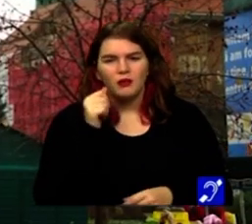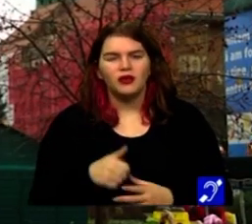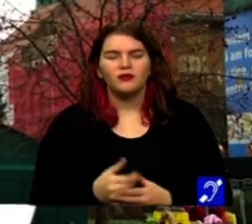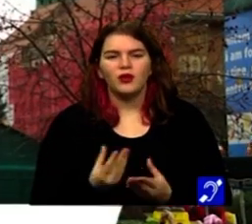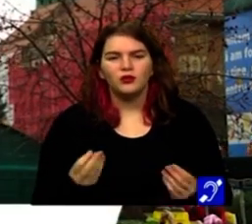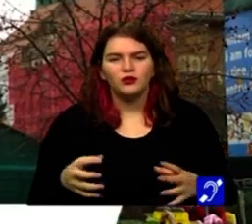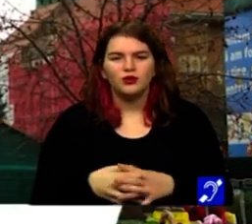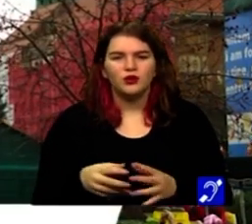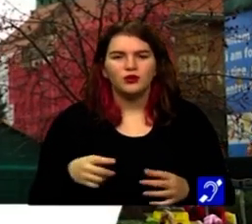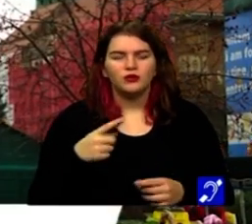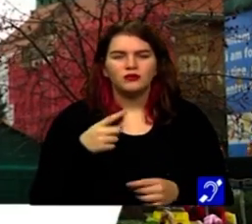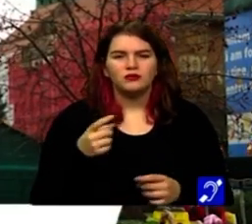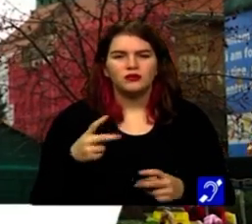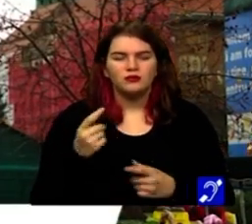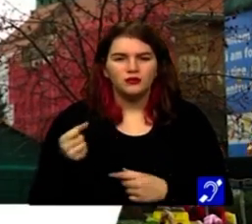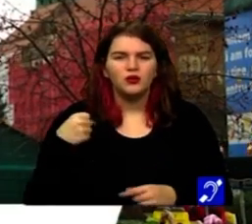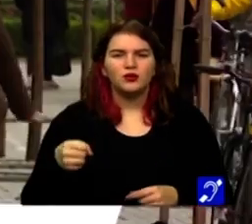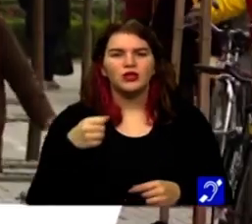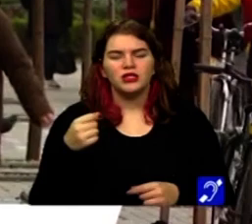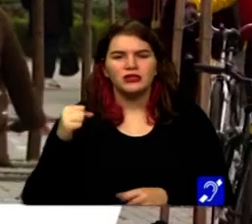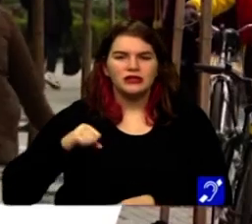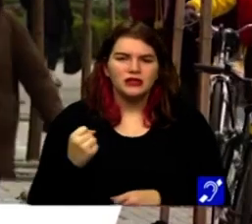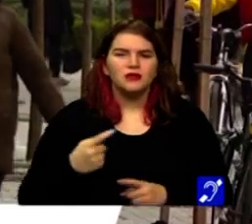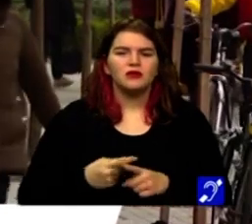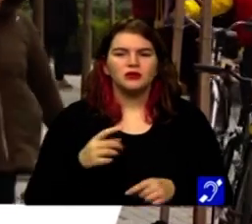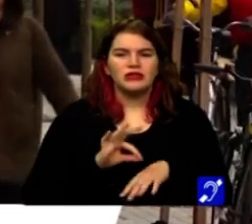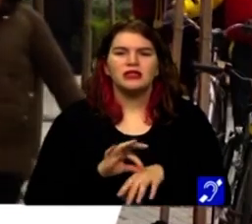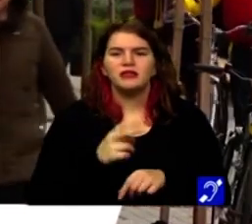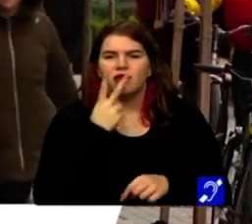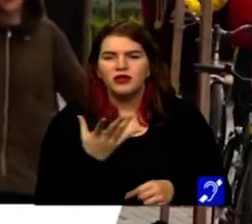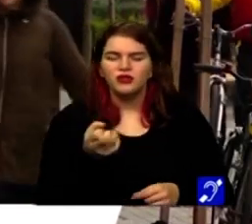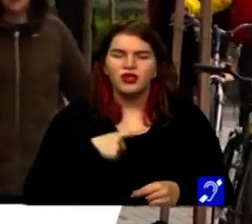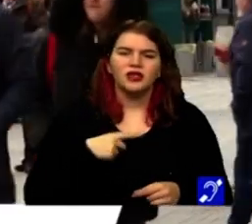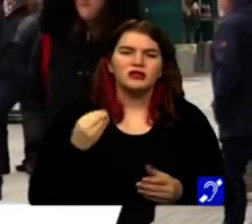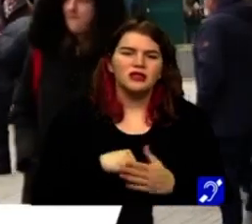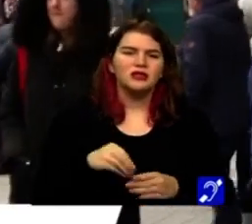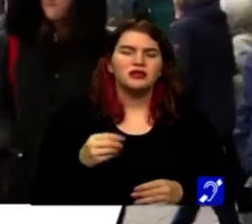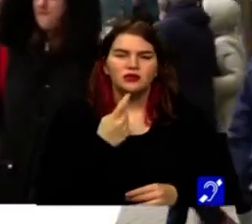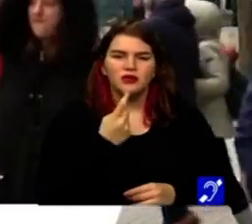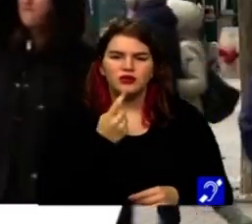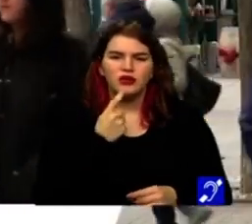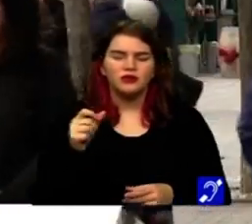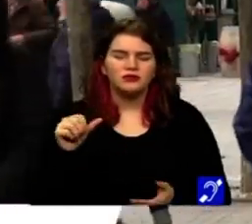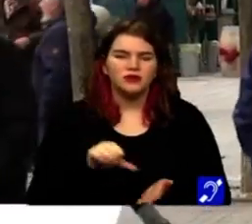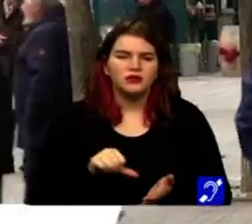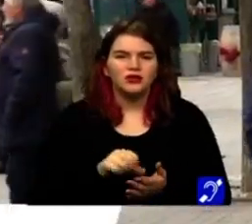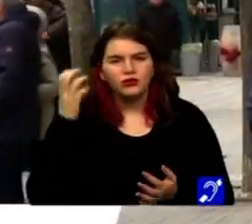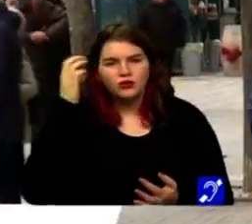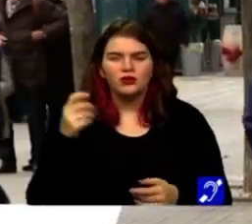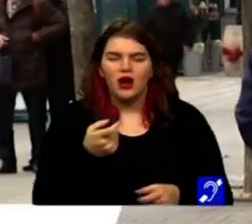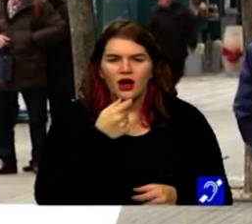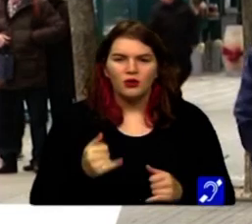Multe grupuri de turiști sârbi împreună cu ghizi au ajuns ieri la Timișoara pentru a vedea ce are de oferit orașul Capitală Culturală Europeană în acest